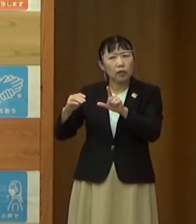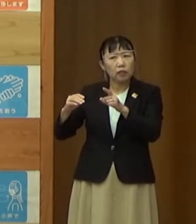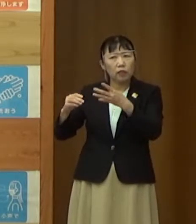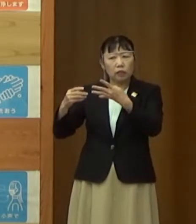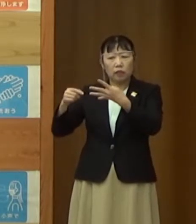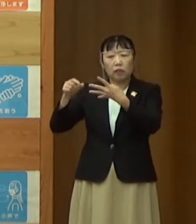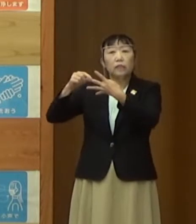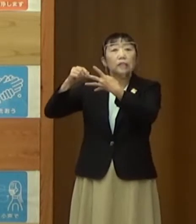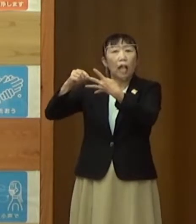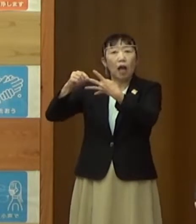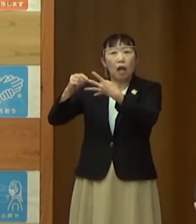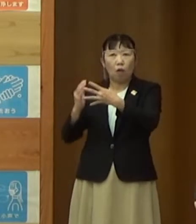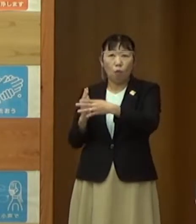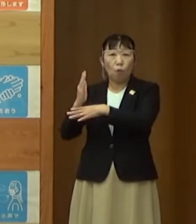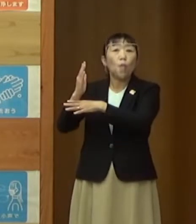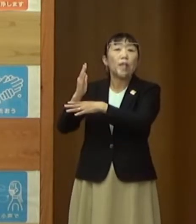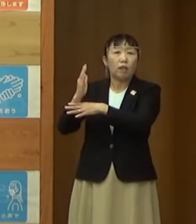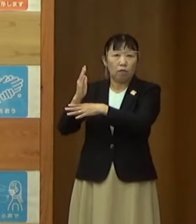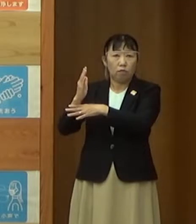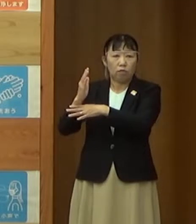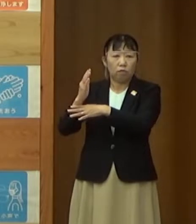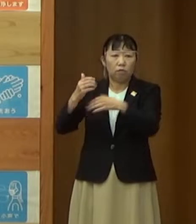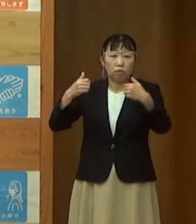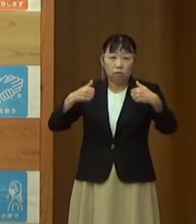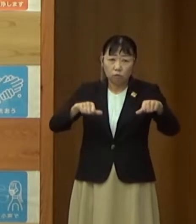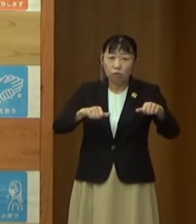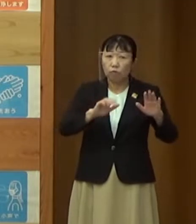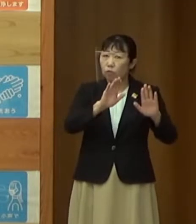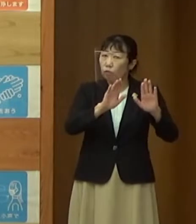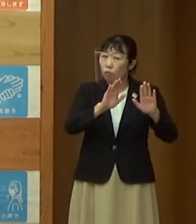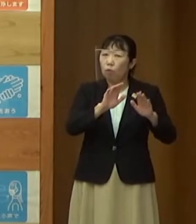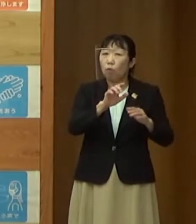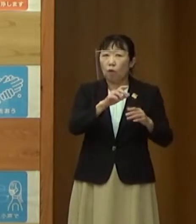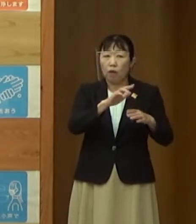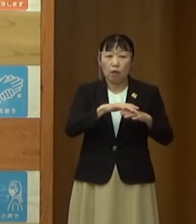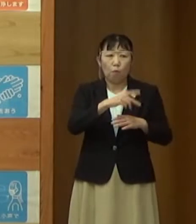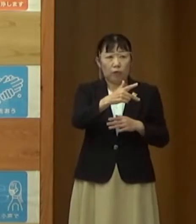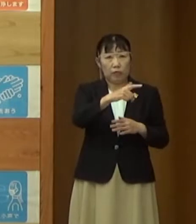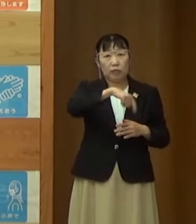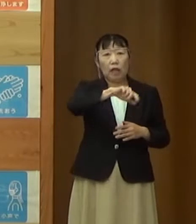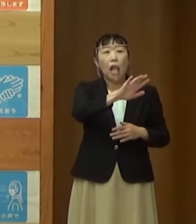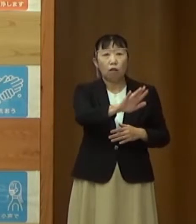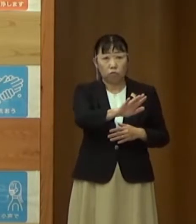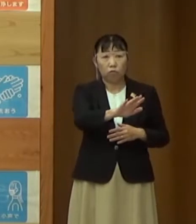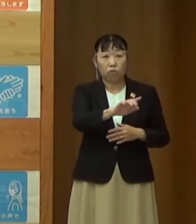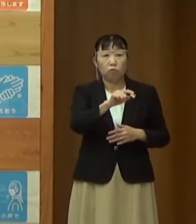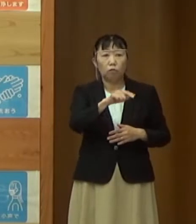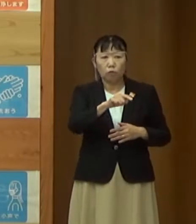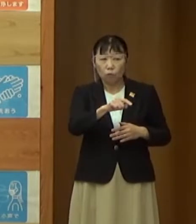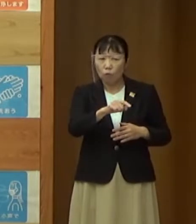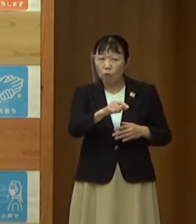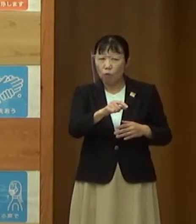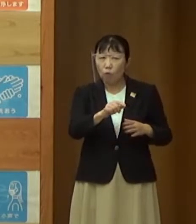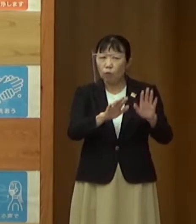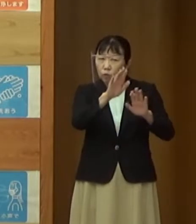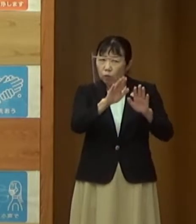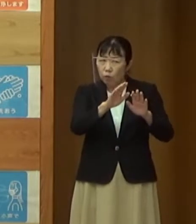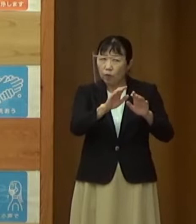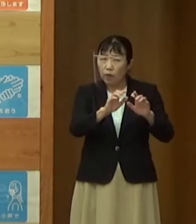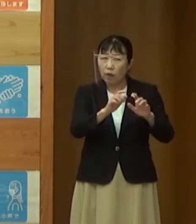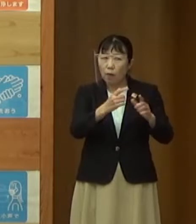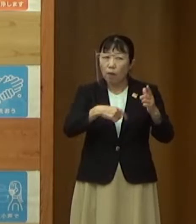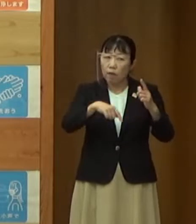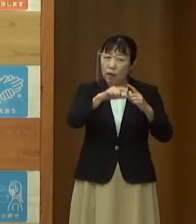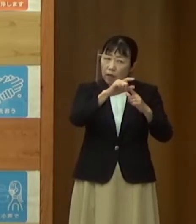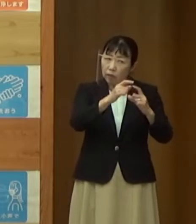準を超えてます。超えている状況です。この状態から感染が増加してい